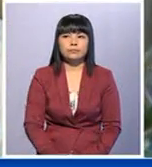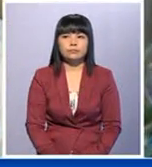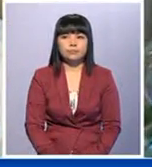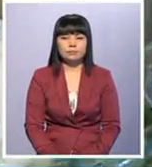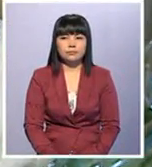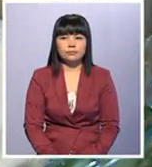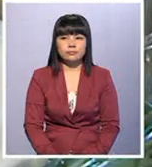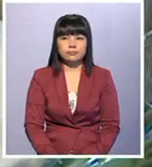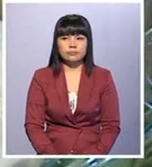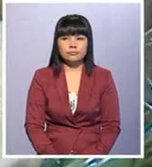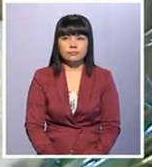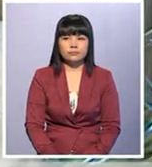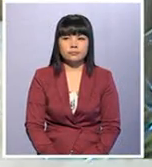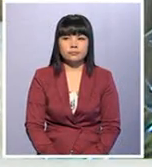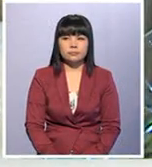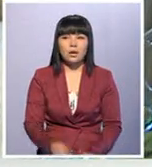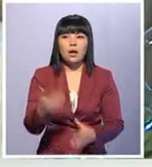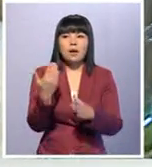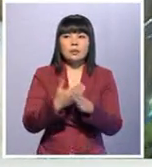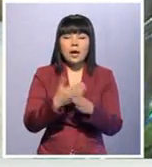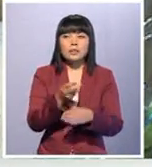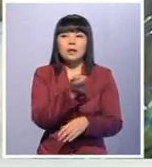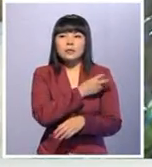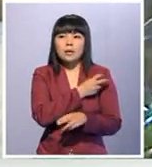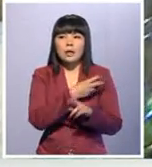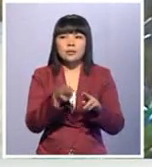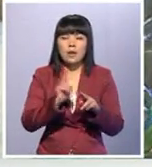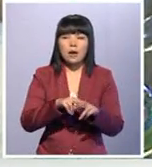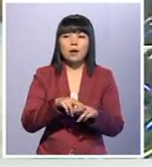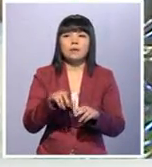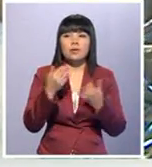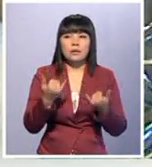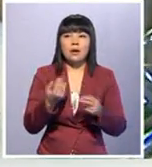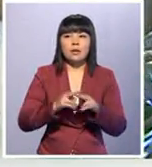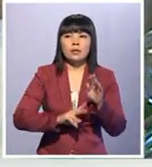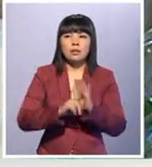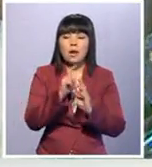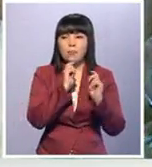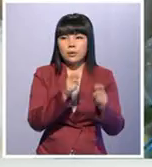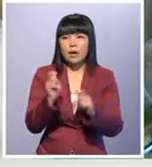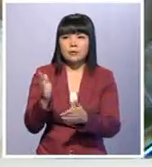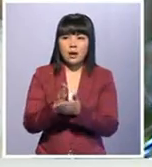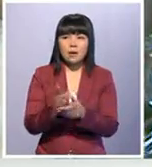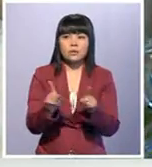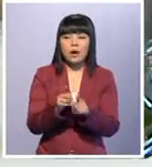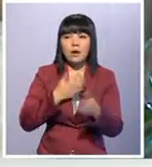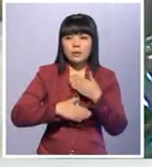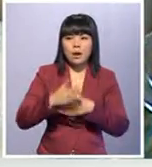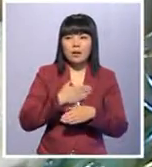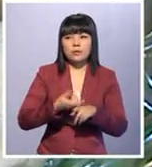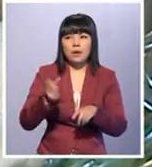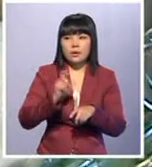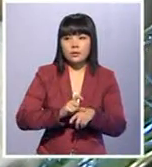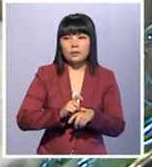көтерілді мейірбикелердің статусы, потому что халықаралық деңгейде көтеріп атыр қазір. Соған қарағанда өте қуаныштымыз.